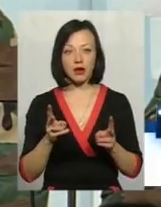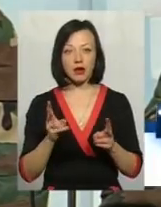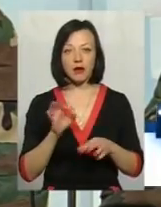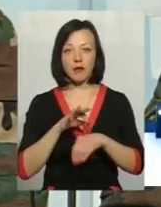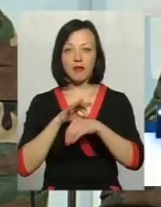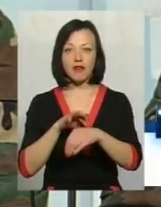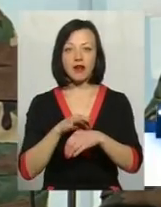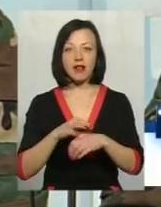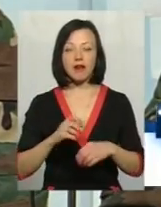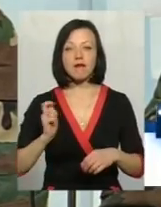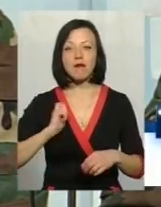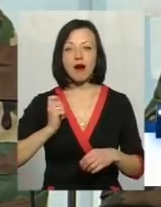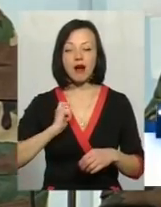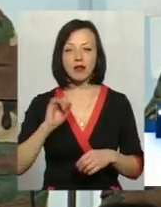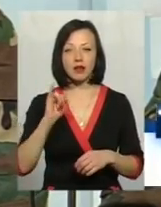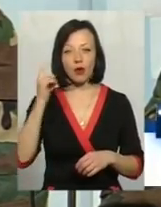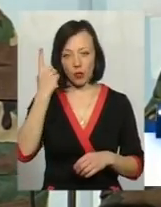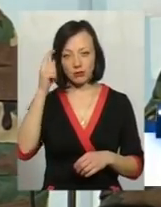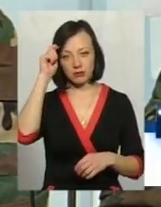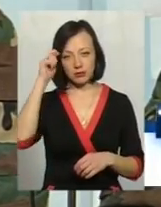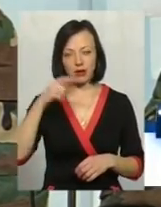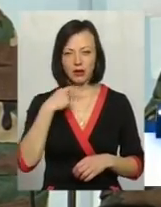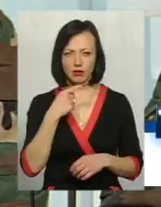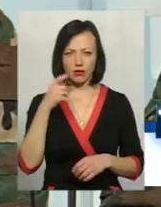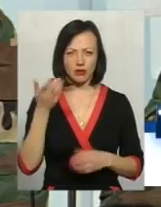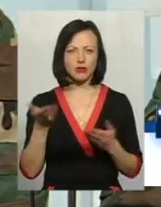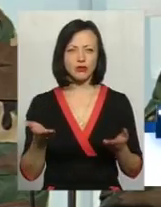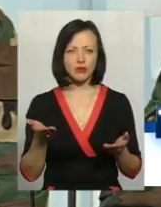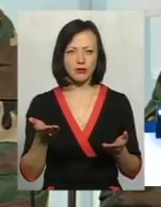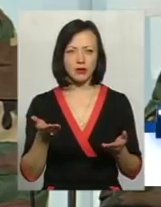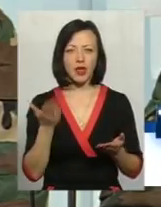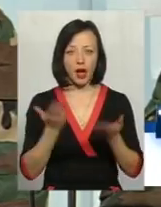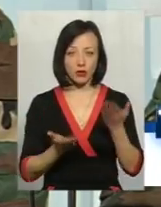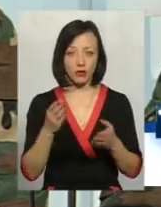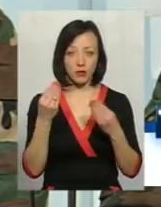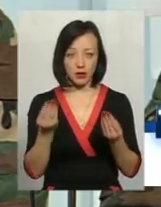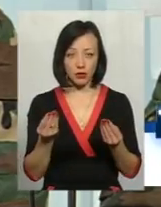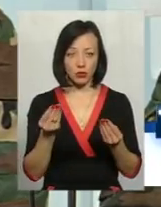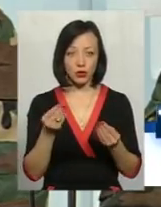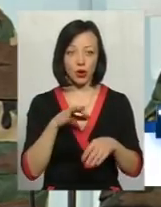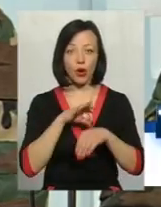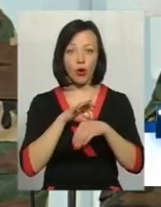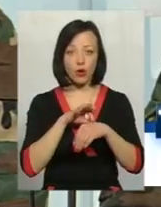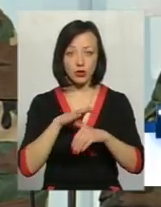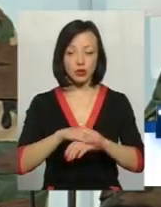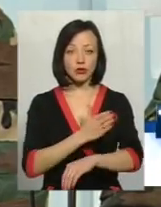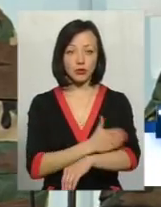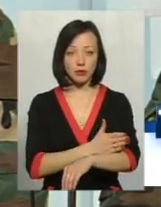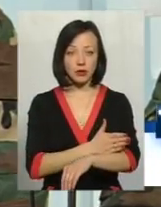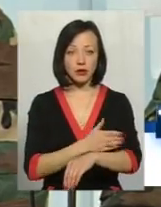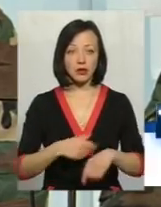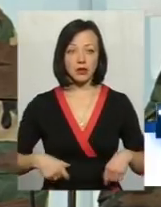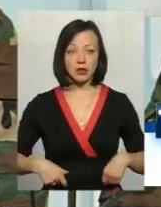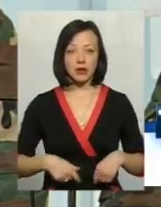там прапорщик такий сидить і каже: «Хлопці, якщо вам дадуть кожані чоботи і рівні, ви